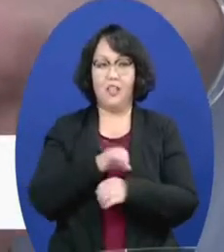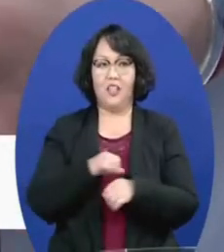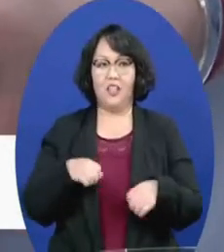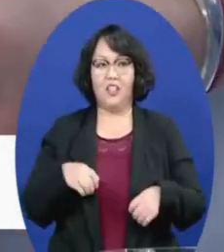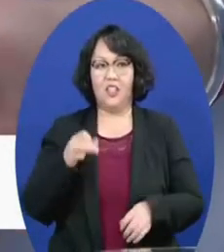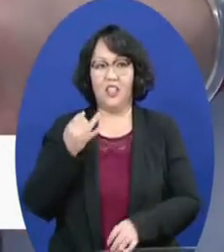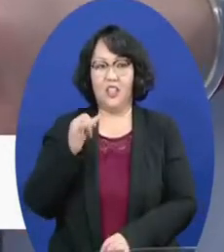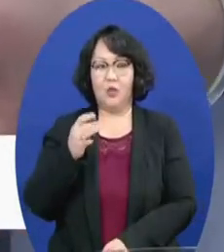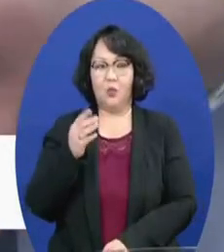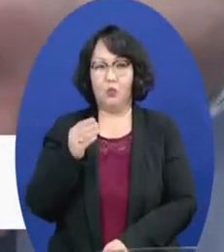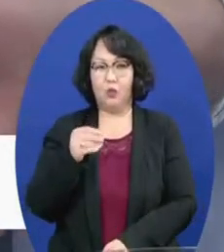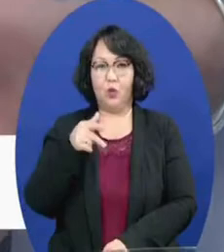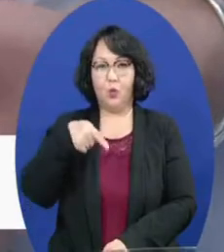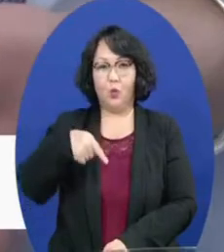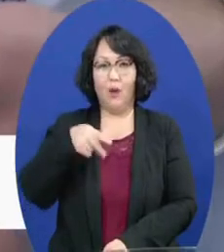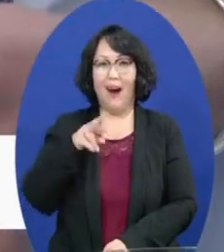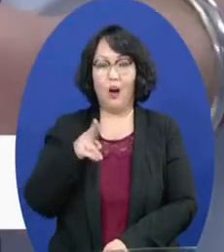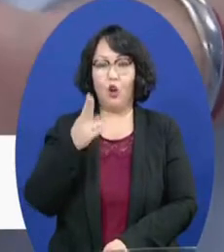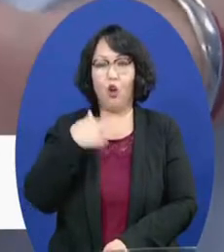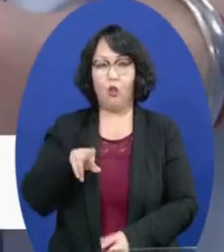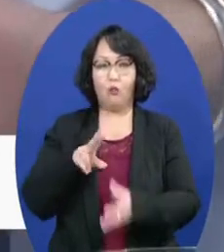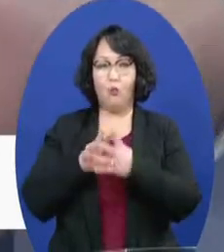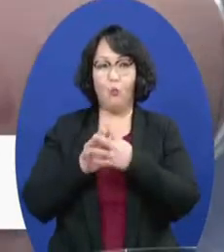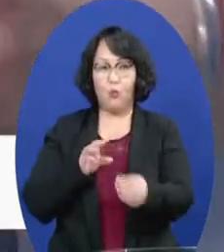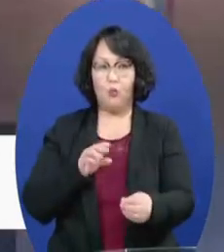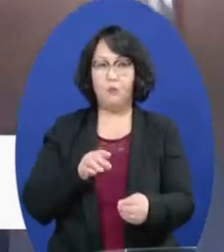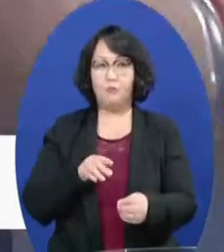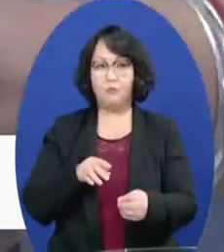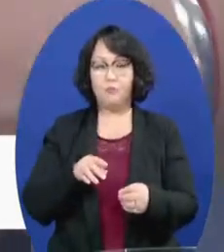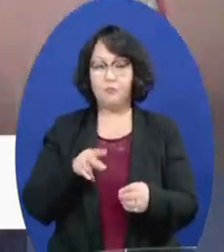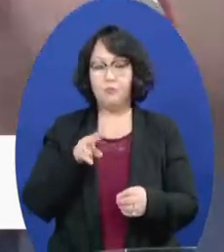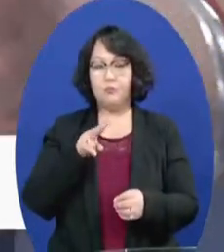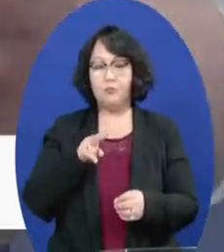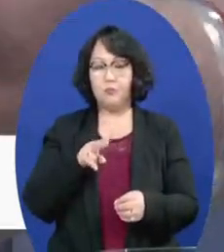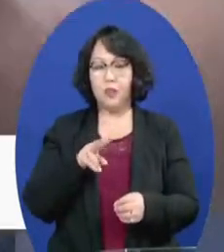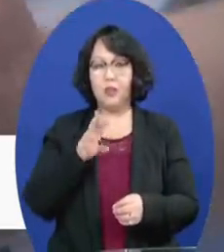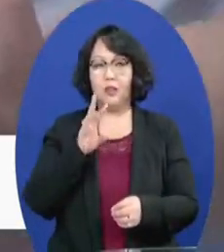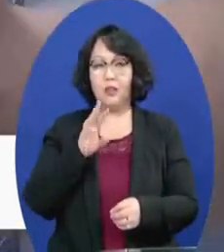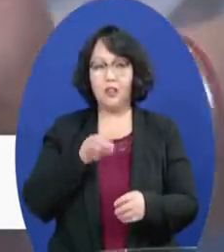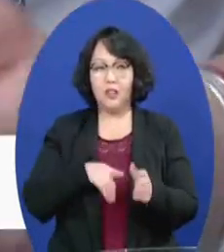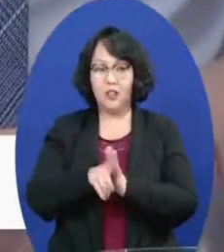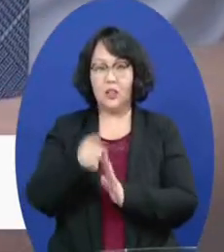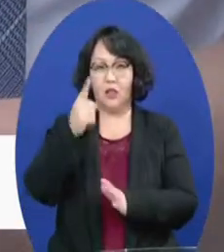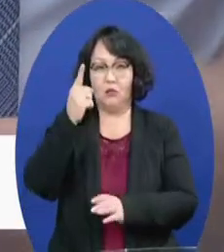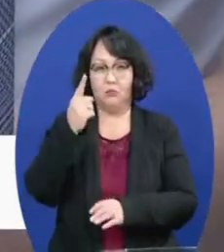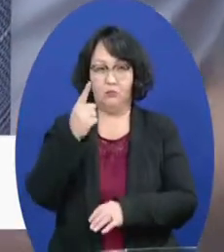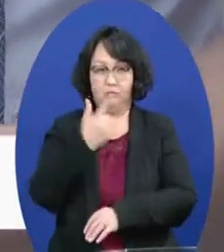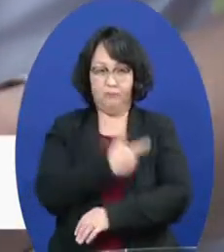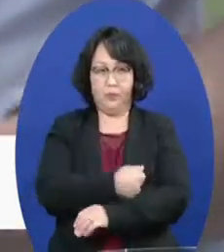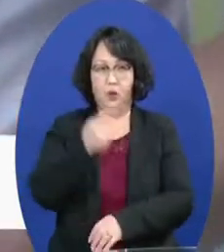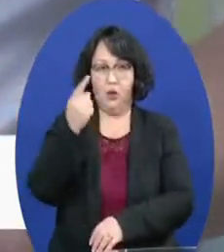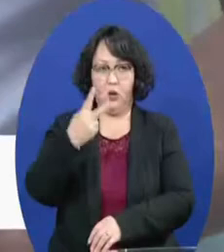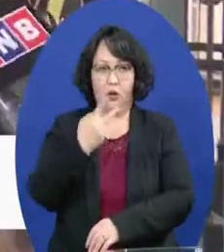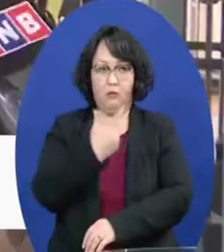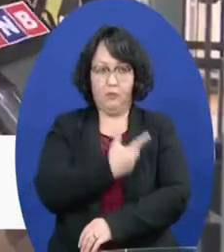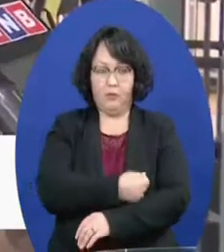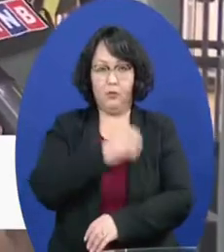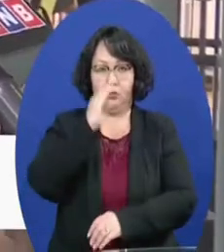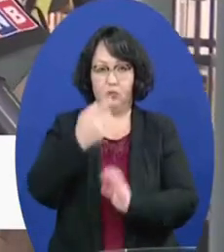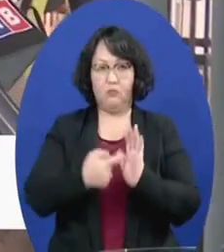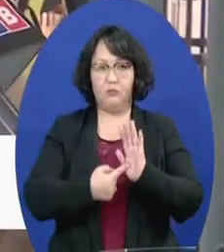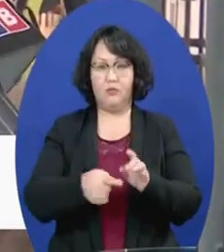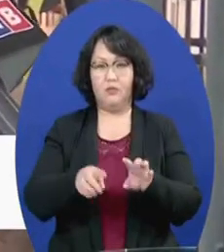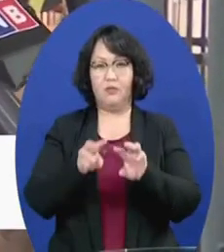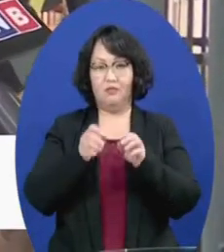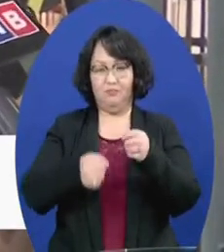өмлөхний QR кодыг уншуулад энэ давлгааг вакцины жуулт ямар мэдээл ихний тун авсан, хоёр дахь тун авсан гэдэг нь бол ингээд гараад ирнэ.